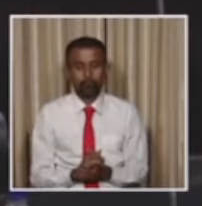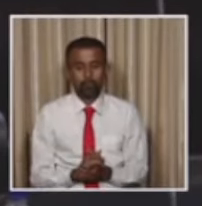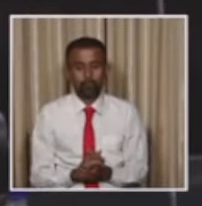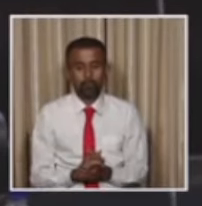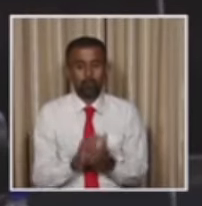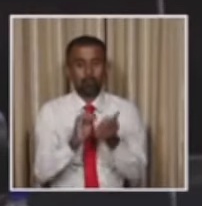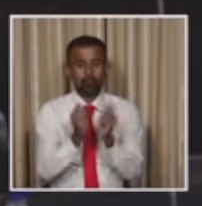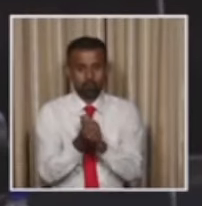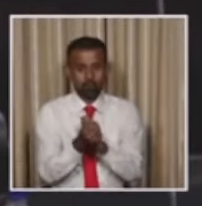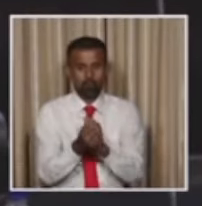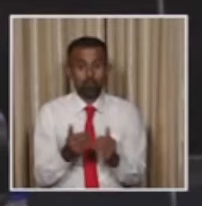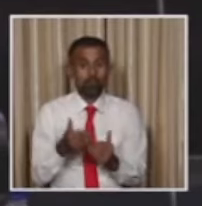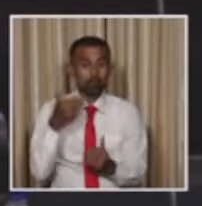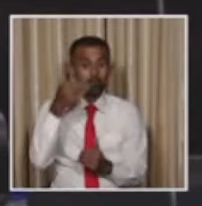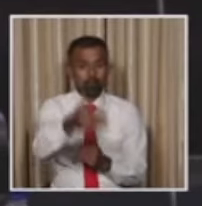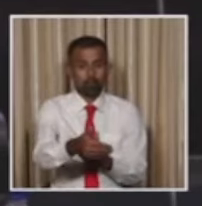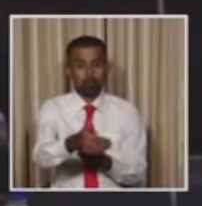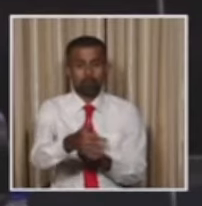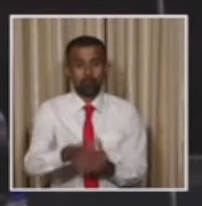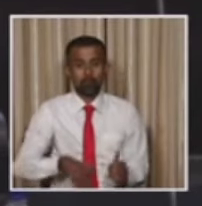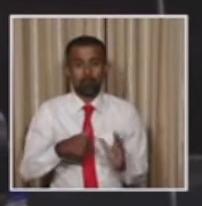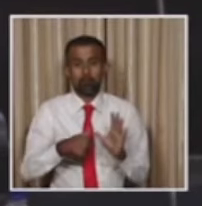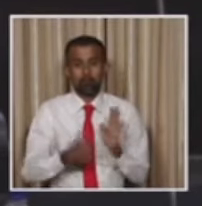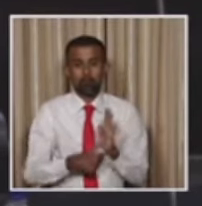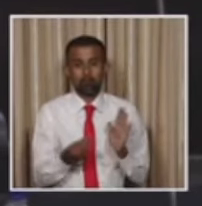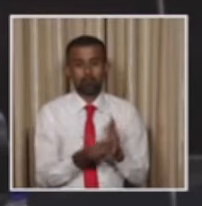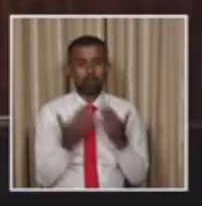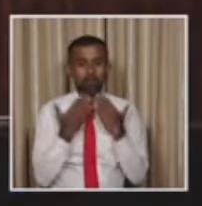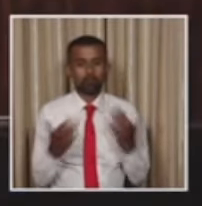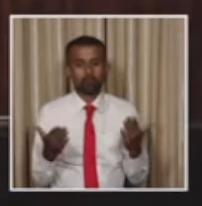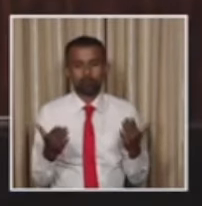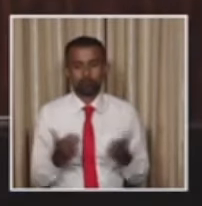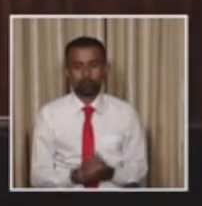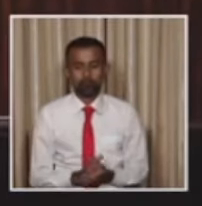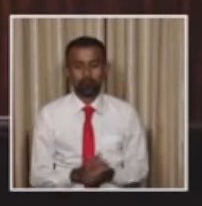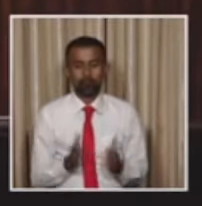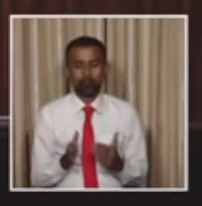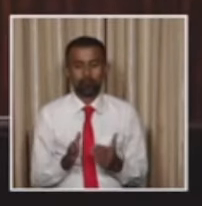මේ සංශෝධන ඉදිරියේදී ප්‍රධාන පනතට කරයි කියලා. බොහොම ස්තුතියි.